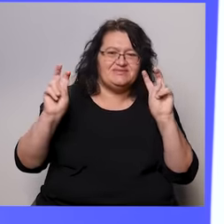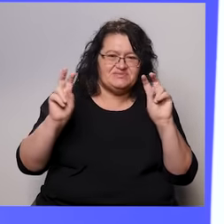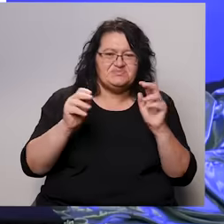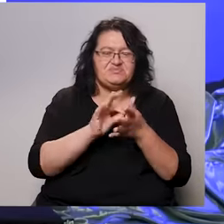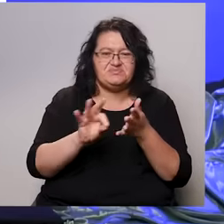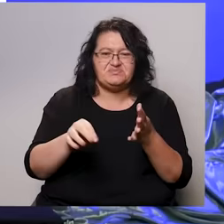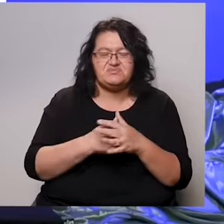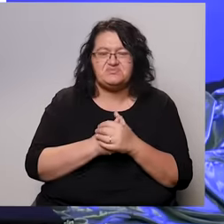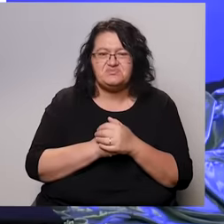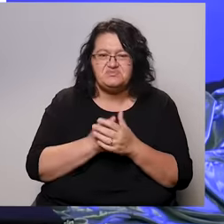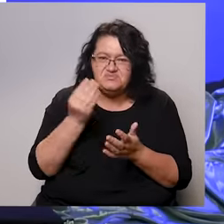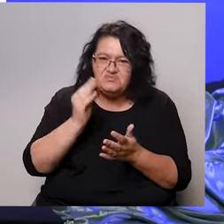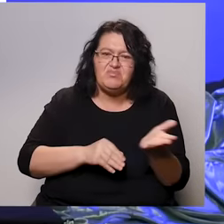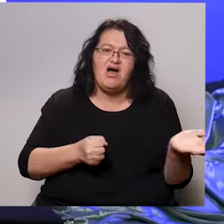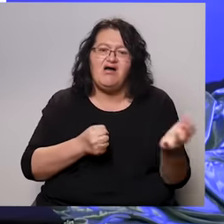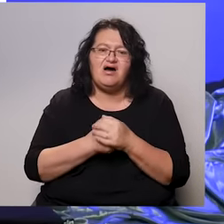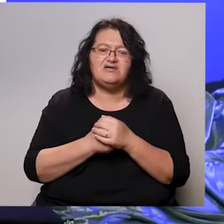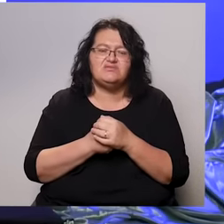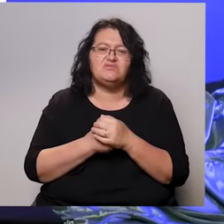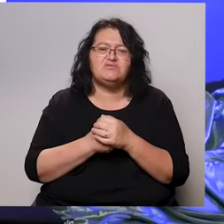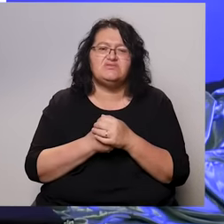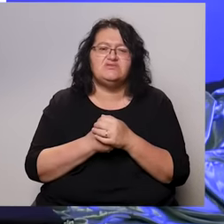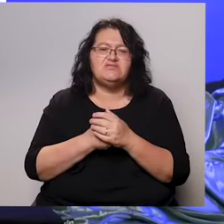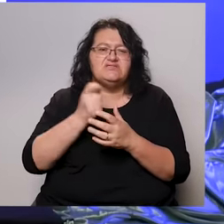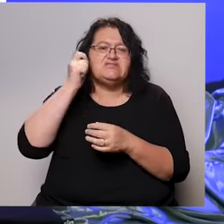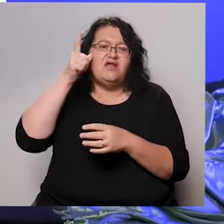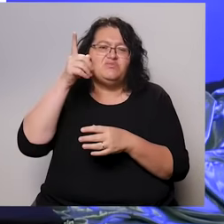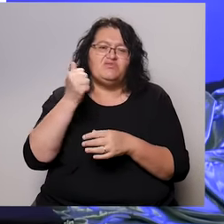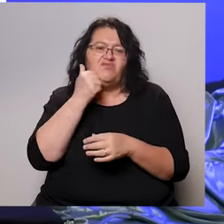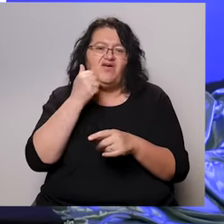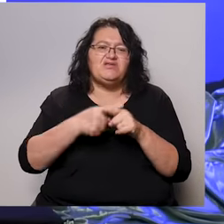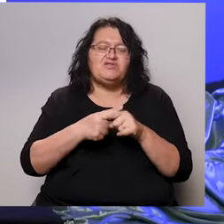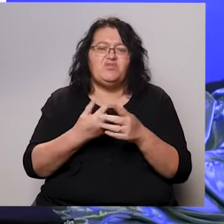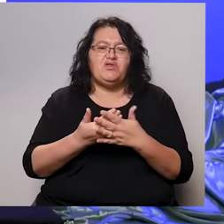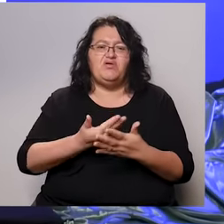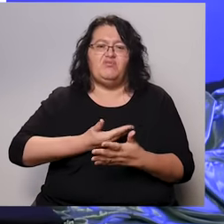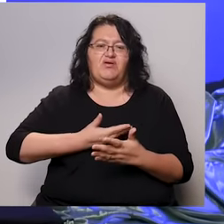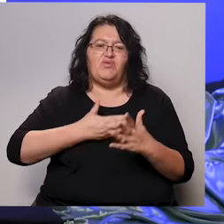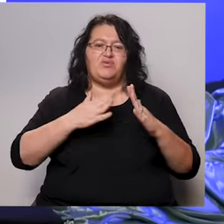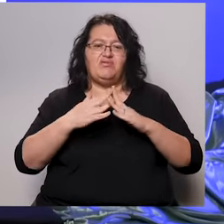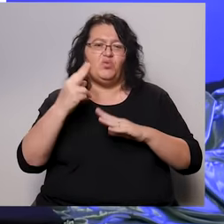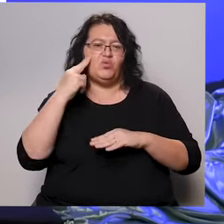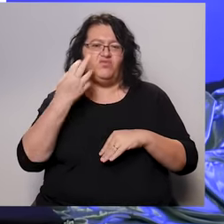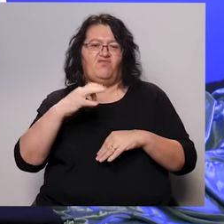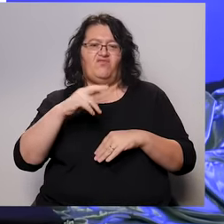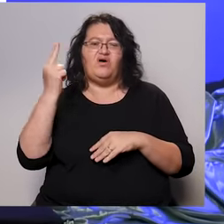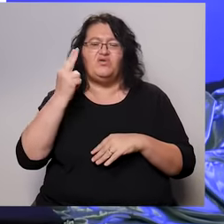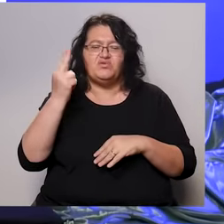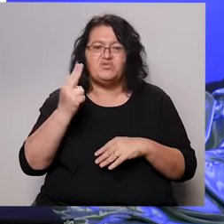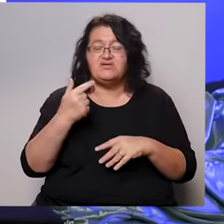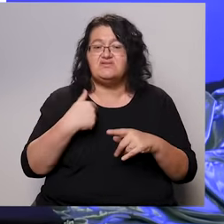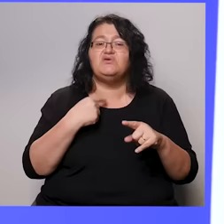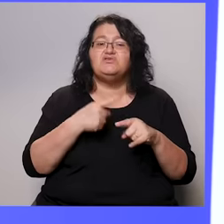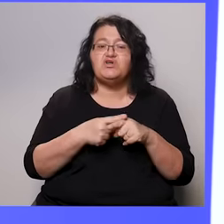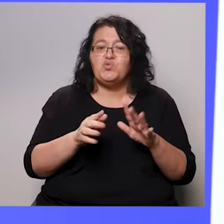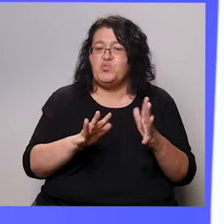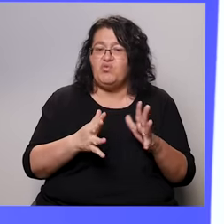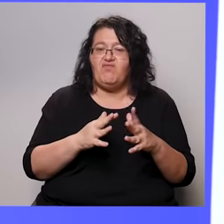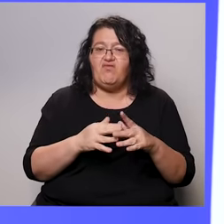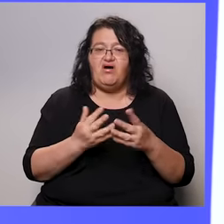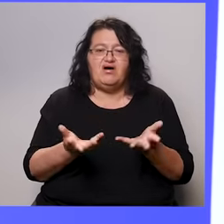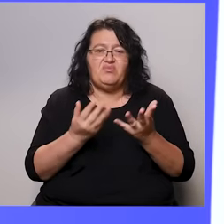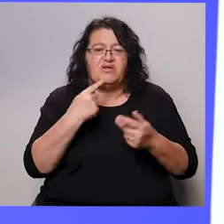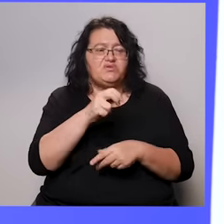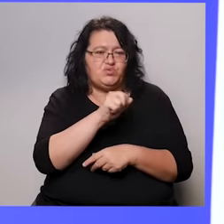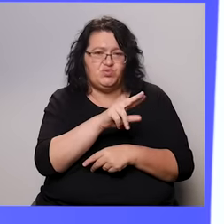rigoare, din nou m-am ascuns după o semi-înțelepciune și după faptul că eu, fiind preot în casă, eu cunosc voia lui Dumnezeu. Și oarecum am tranșat-o repede, am